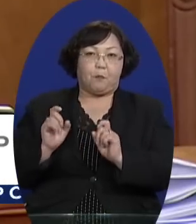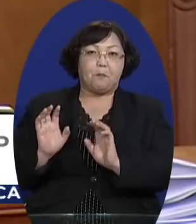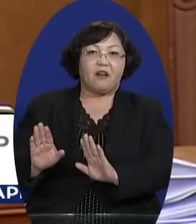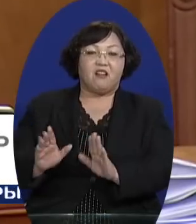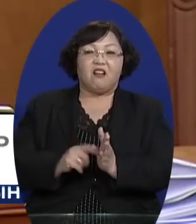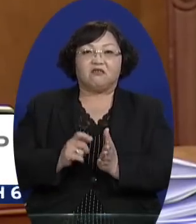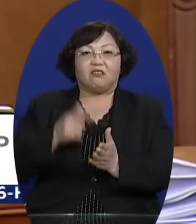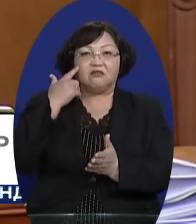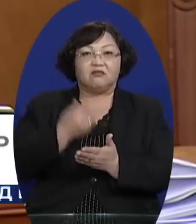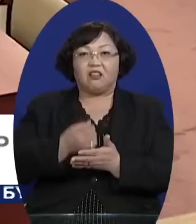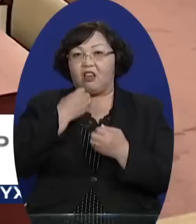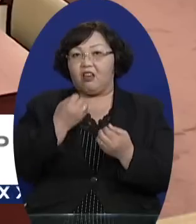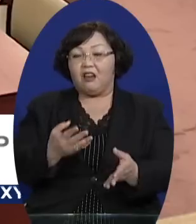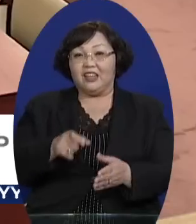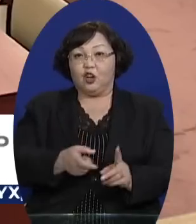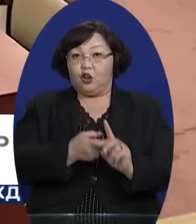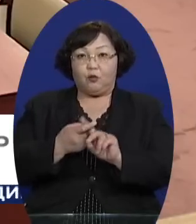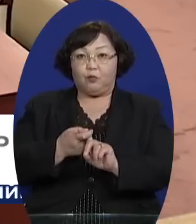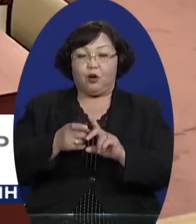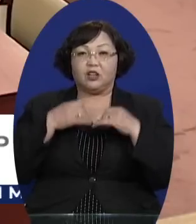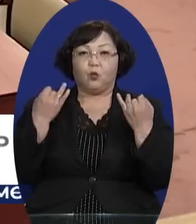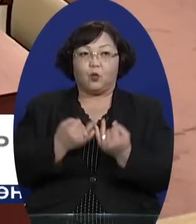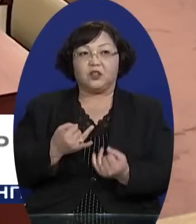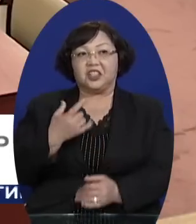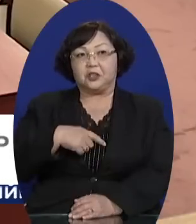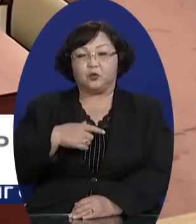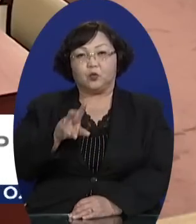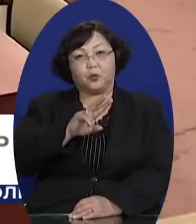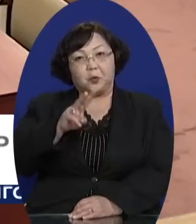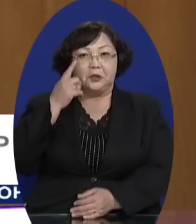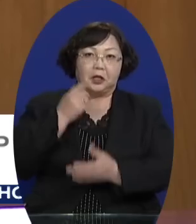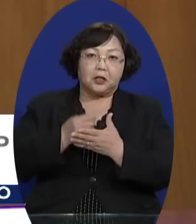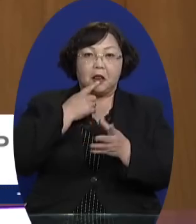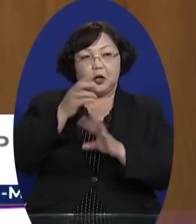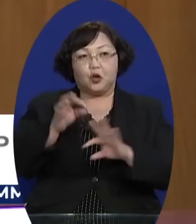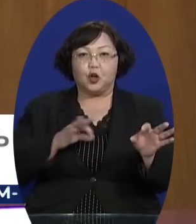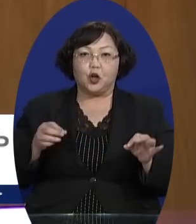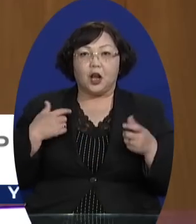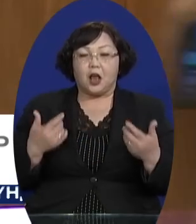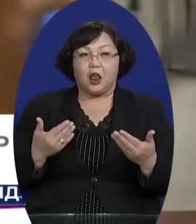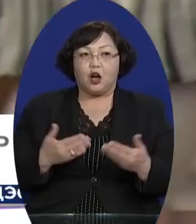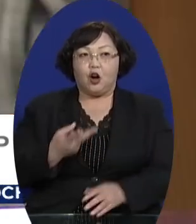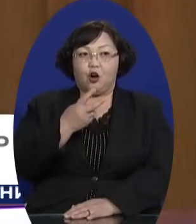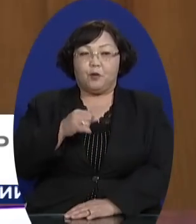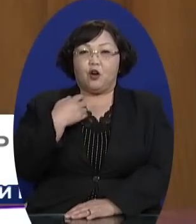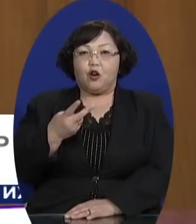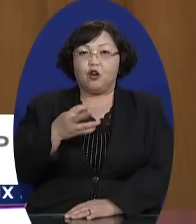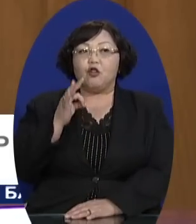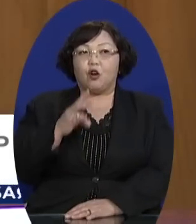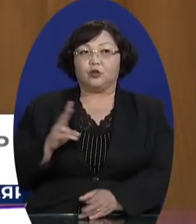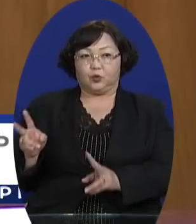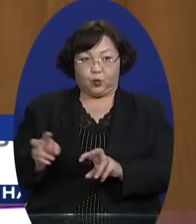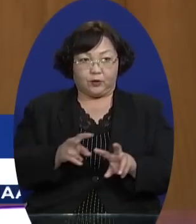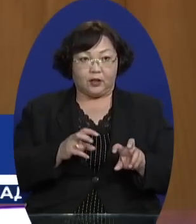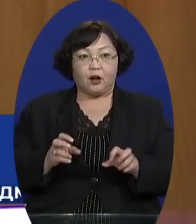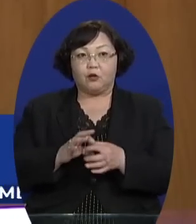гаргаад байгаа юм. Тухайн асуудлаар улсын хурлын зарим гишүүн байр суурийн зөрүүтэй байна. 2022 оны статистикаар англи хэлээр